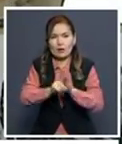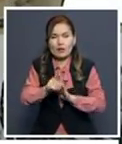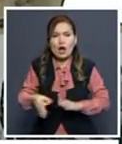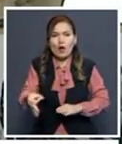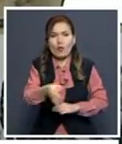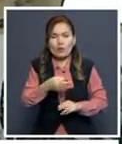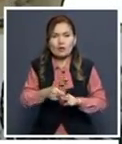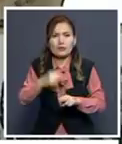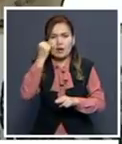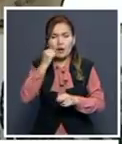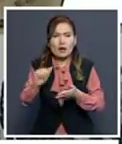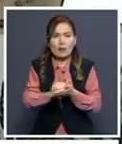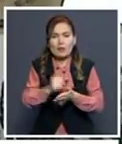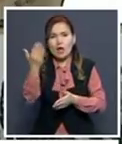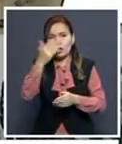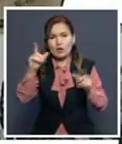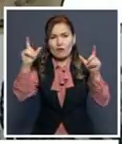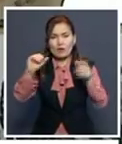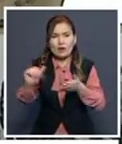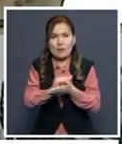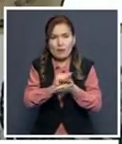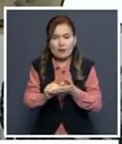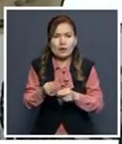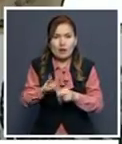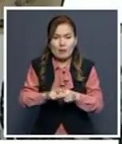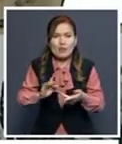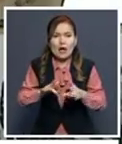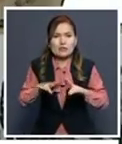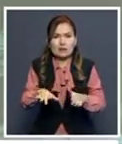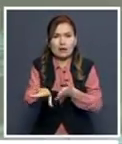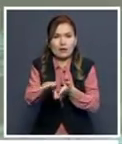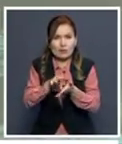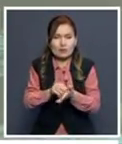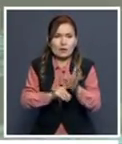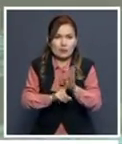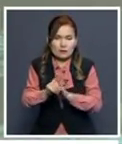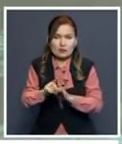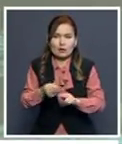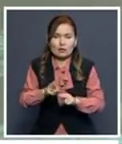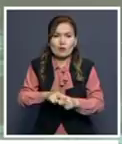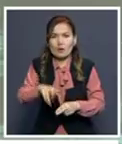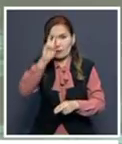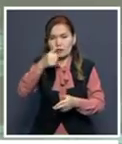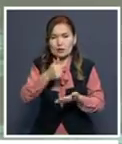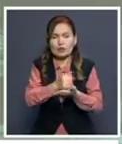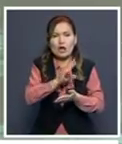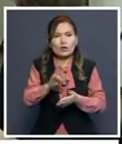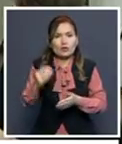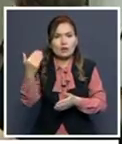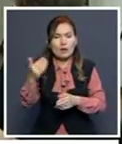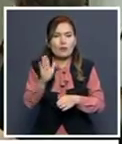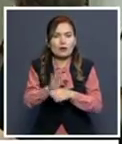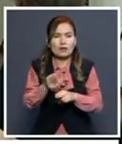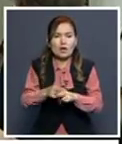облыстық архивтардағы кино фото материалдар бар, соларды цифрландыру мәселесімен айналысып жатырмыз. Елбасының бастамасын жүзеге асыру мақсатында